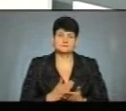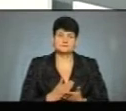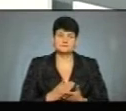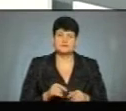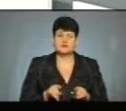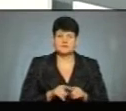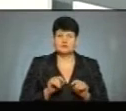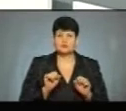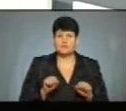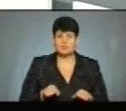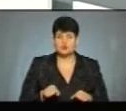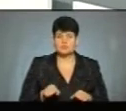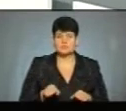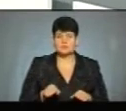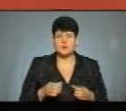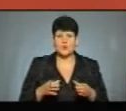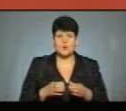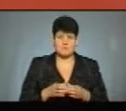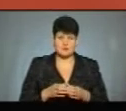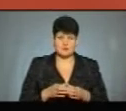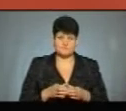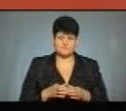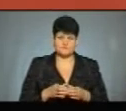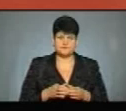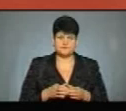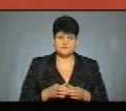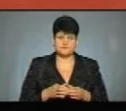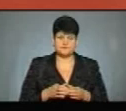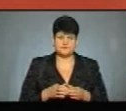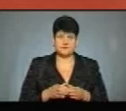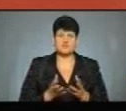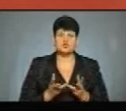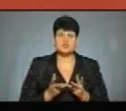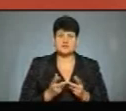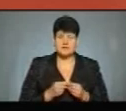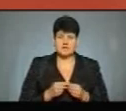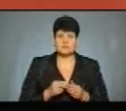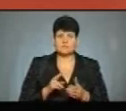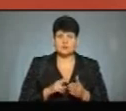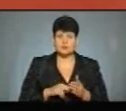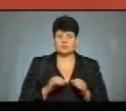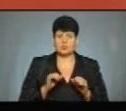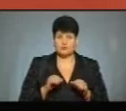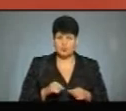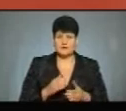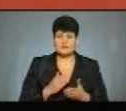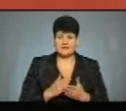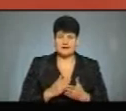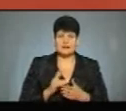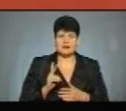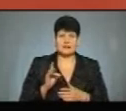також спроможності громади, я сказав, є чисельність, податку спроможність, є